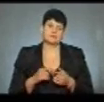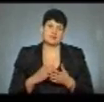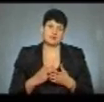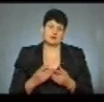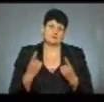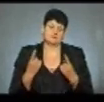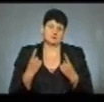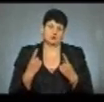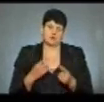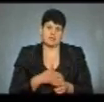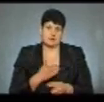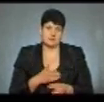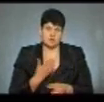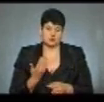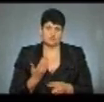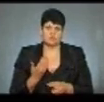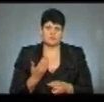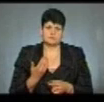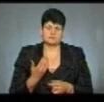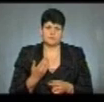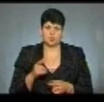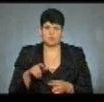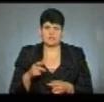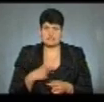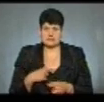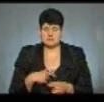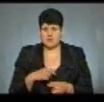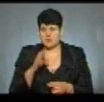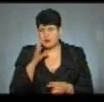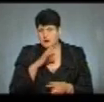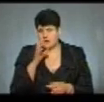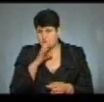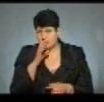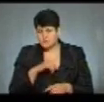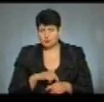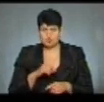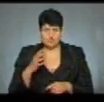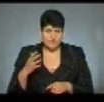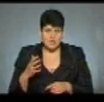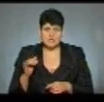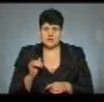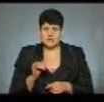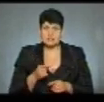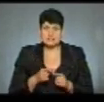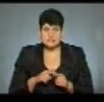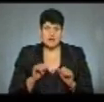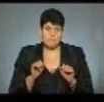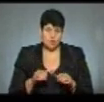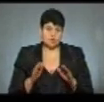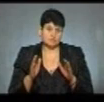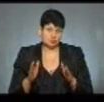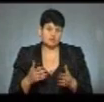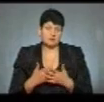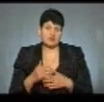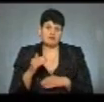висока надзвичайна температура, інтоксикаційний синдром, людина себе надзвичайно погано почуває, і, відповідно, це може бути